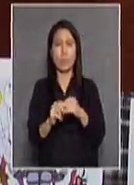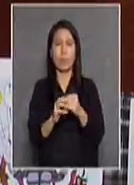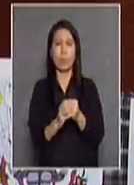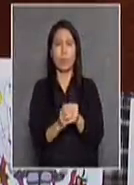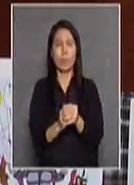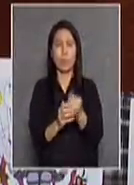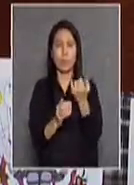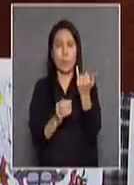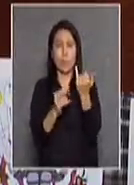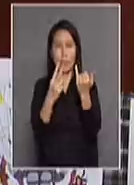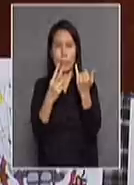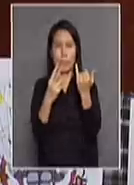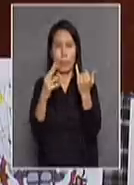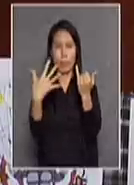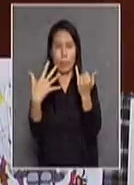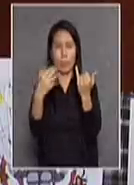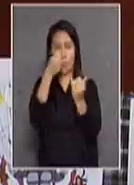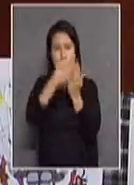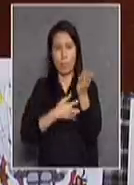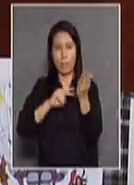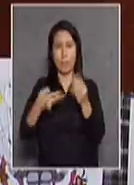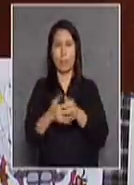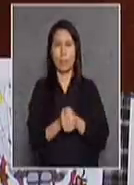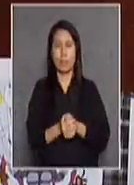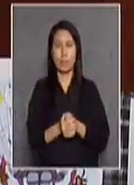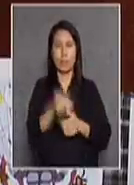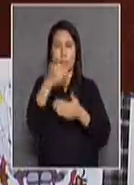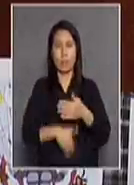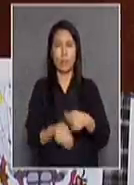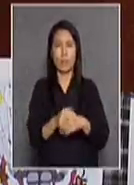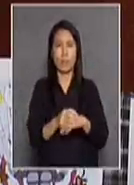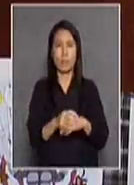第625項修正案，削減